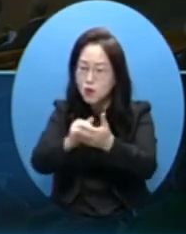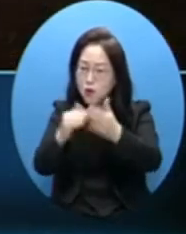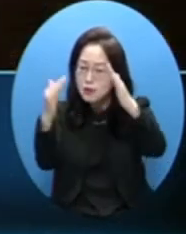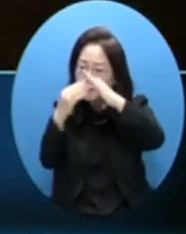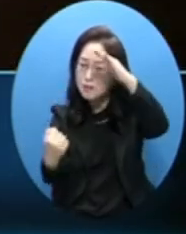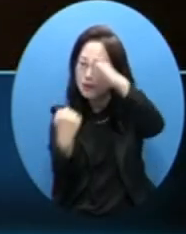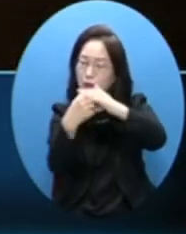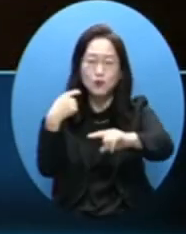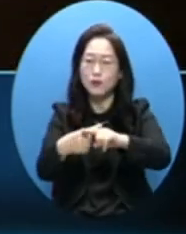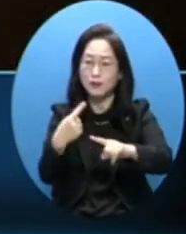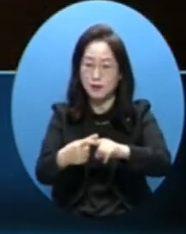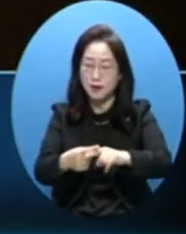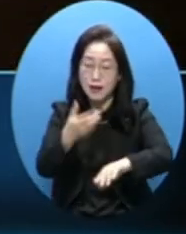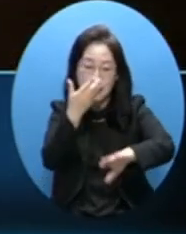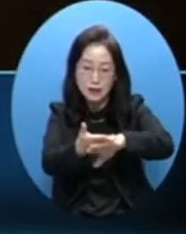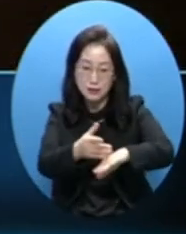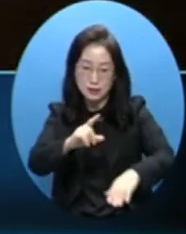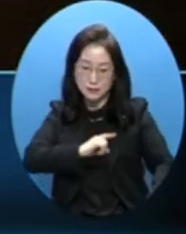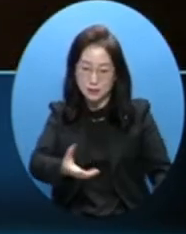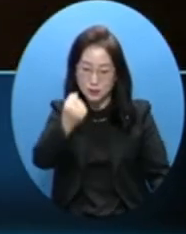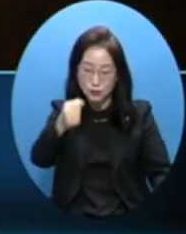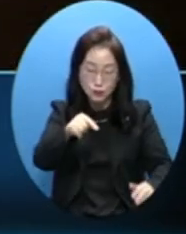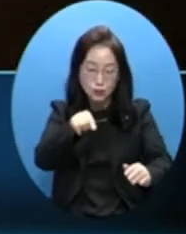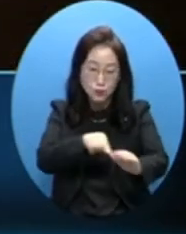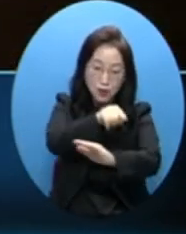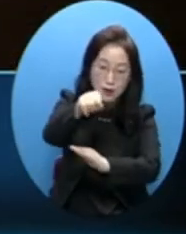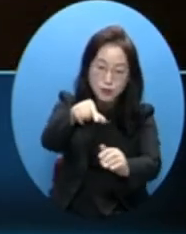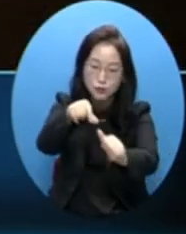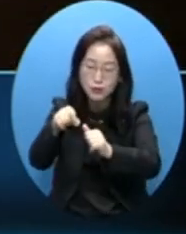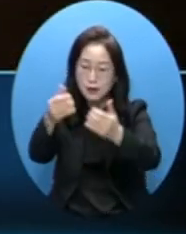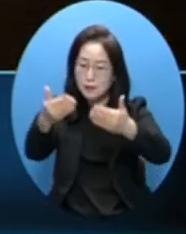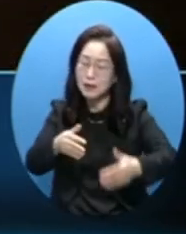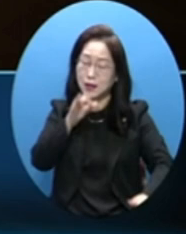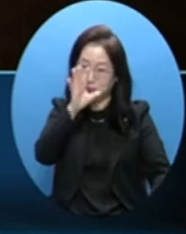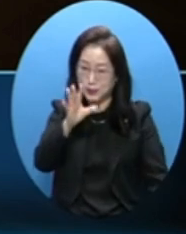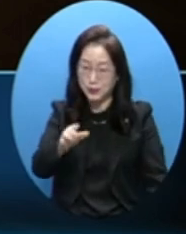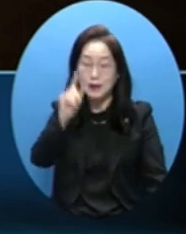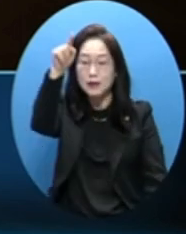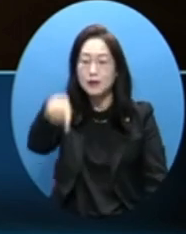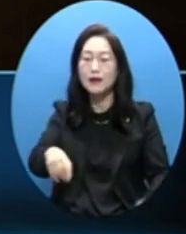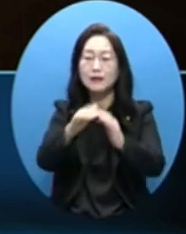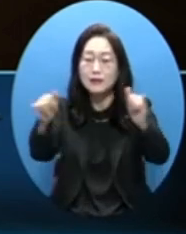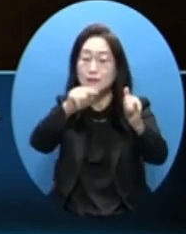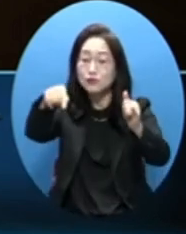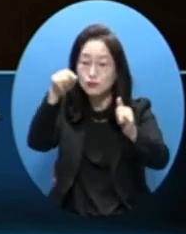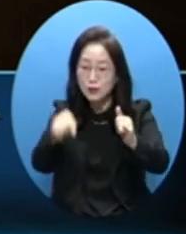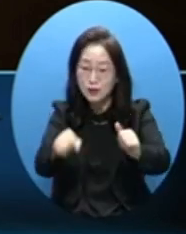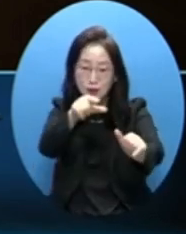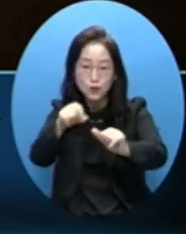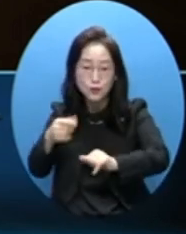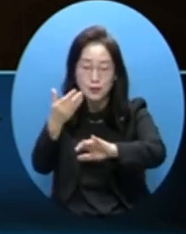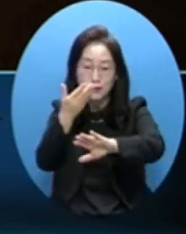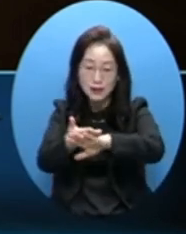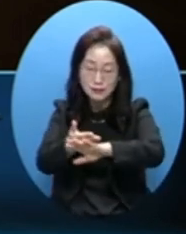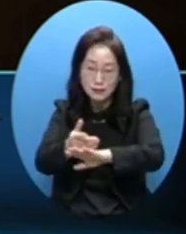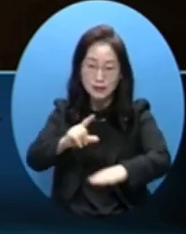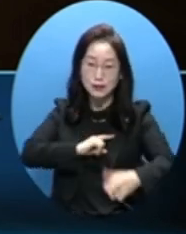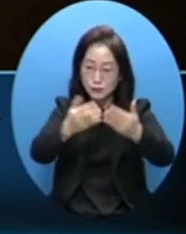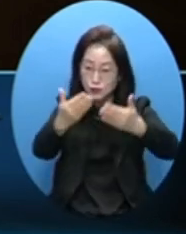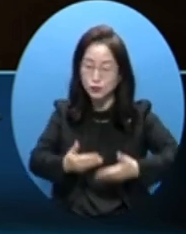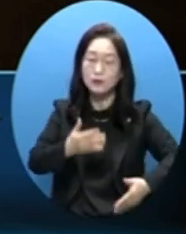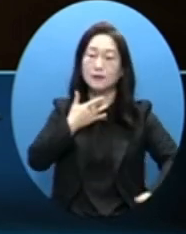다른 이로서는 구원을 받을 수 없나니 천하 사람 중에 구원을 받을 만한 다른 이름을 우리에게 주신